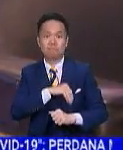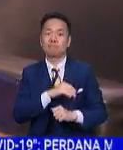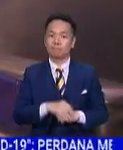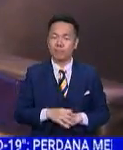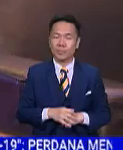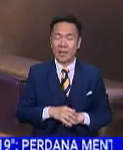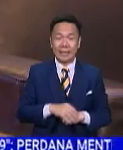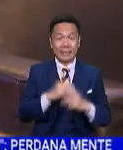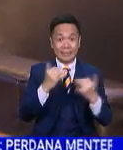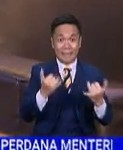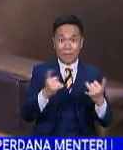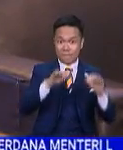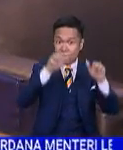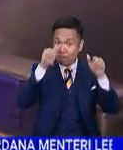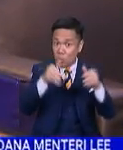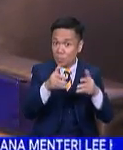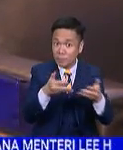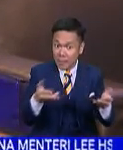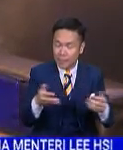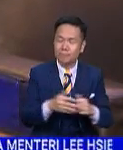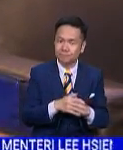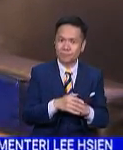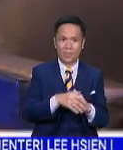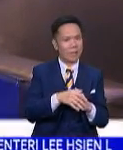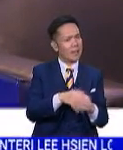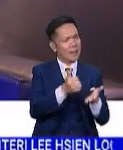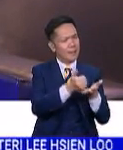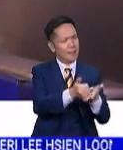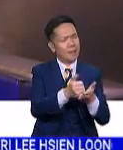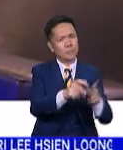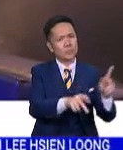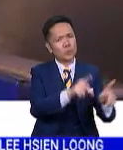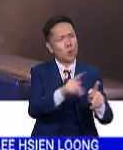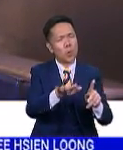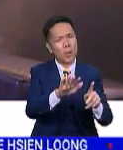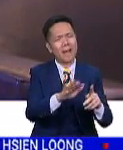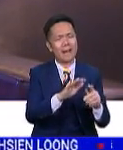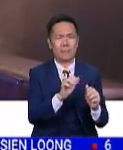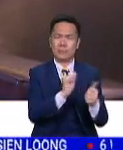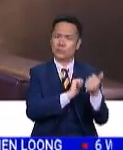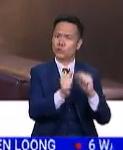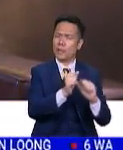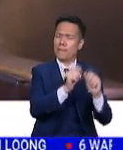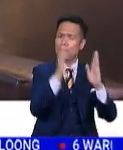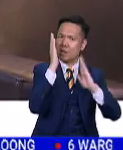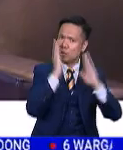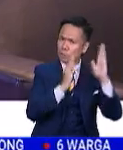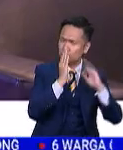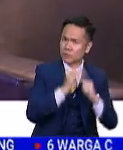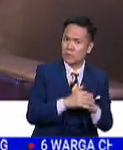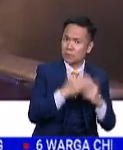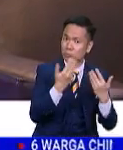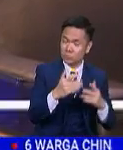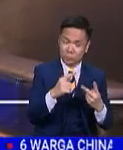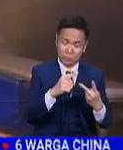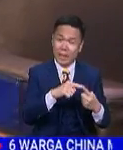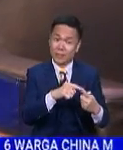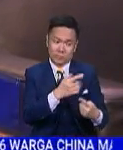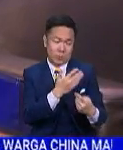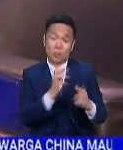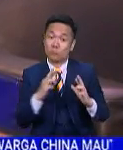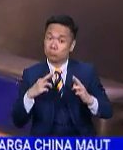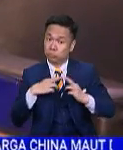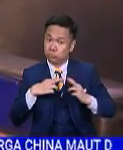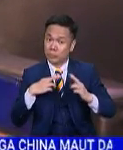Maka kita tentulah memberi fokus juga kepada kebajikan atlet-atlet kita. Bukan saja kepada atlet yang telah bersara. Saya